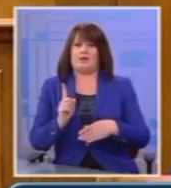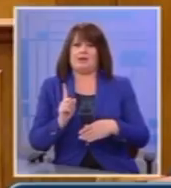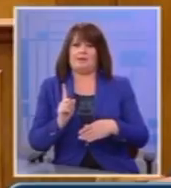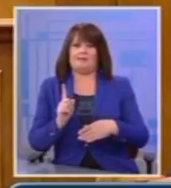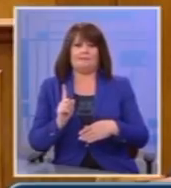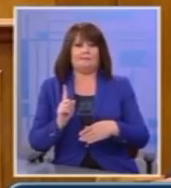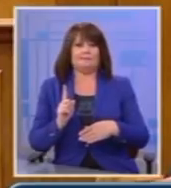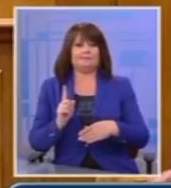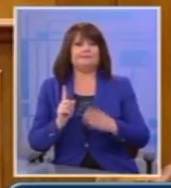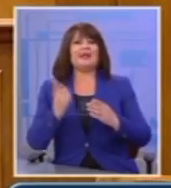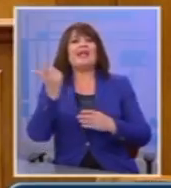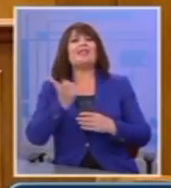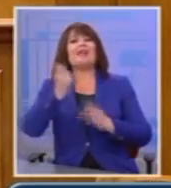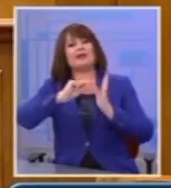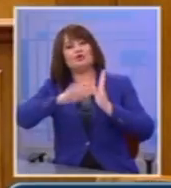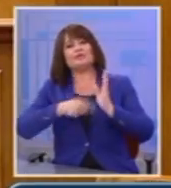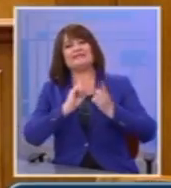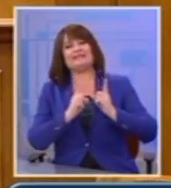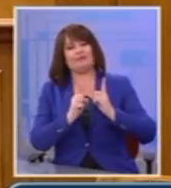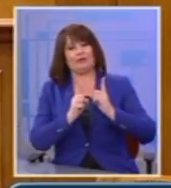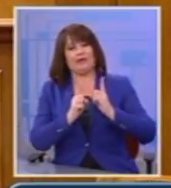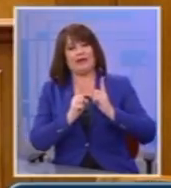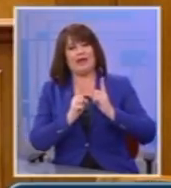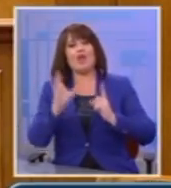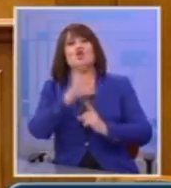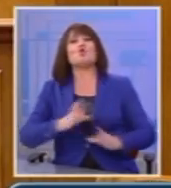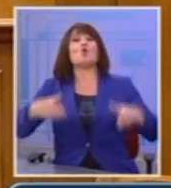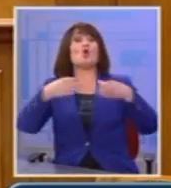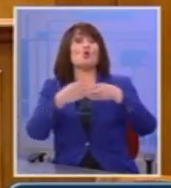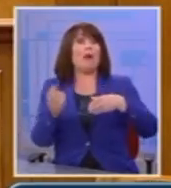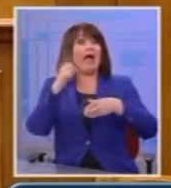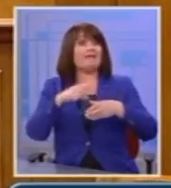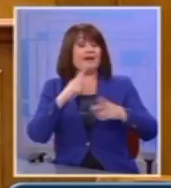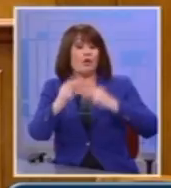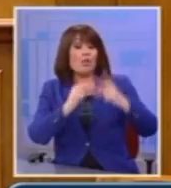Η δανειακή συμφωνία που θα τεθεί στην κρίση του Eurogroup αύριο